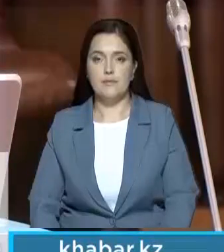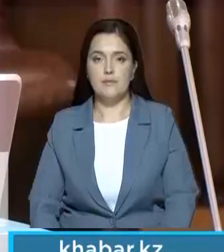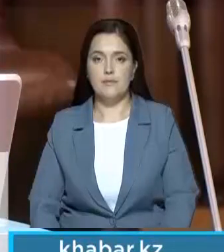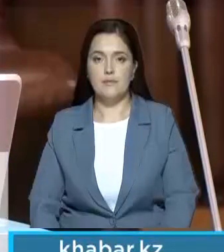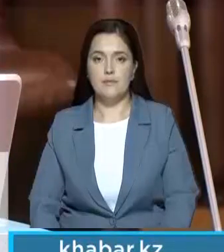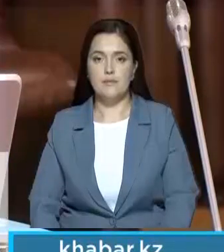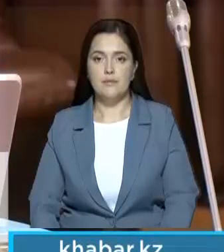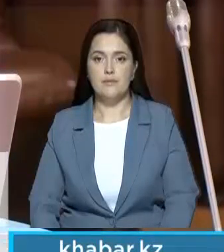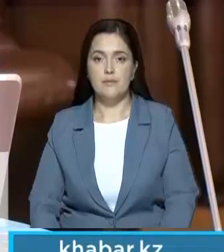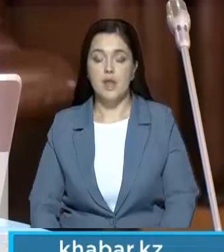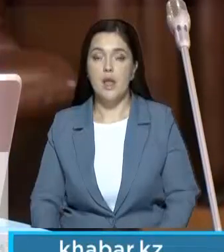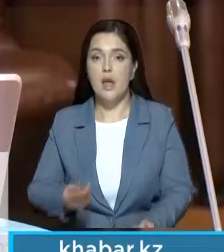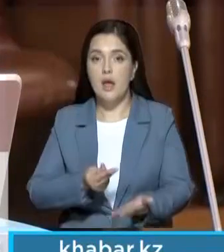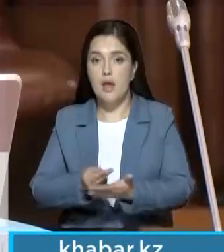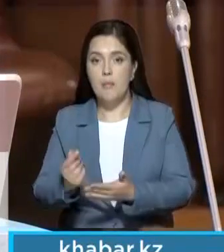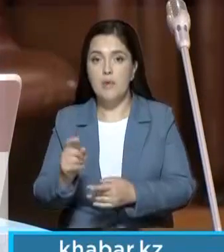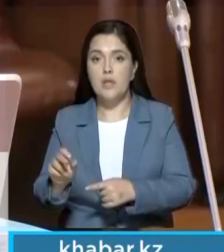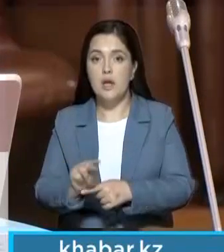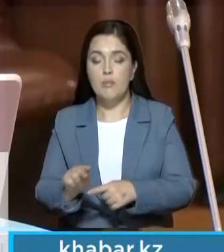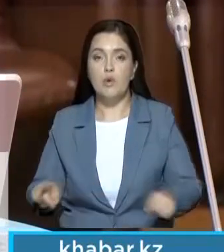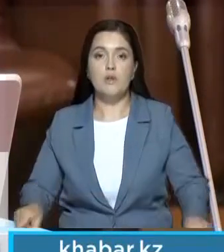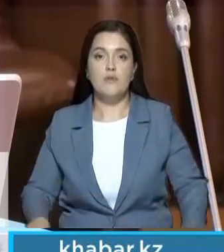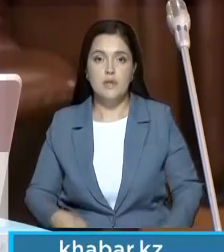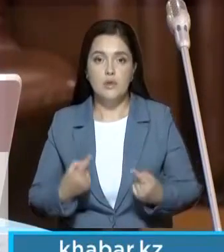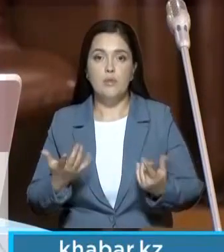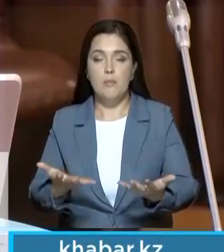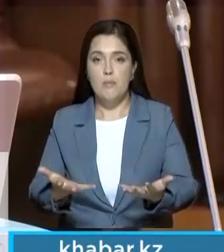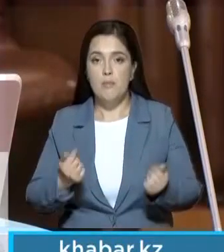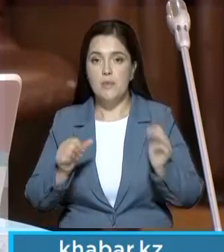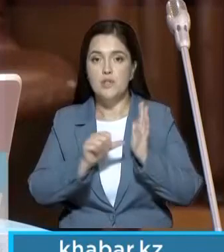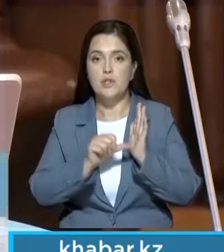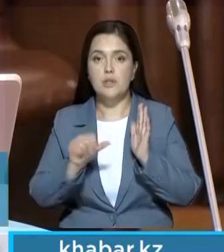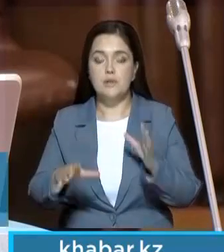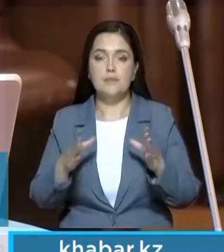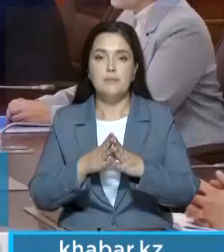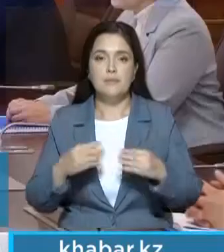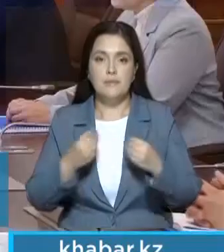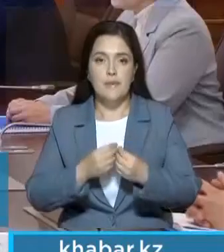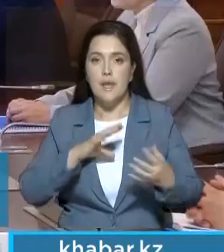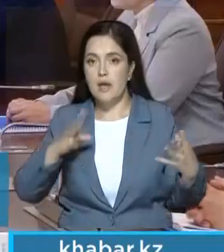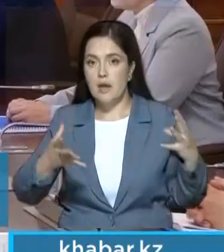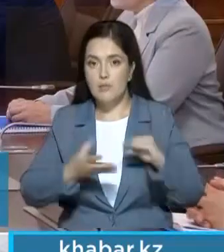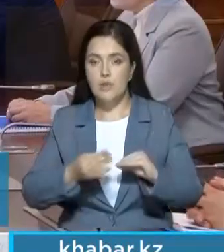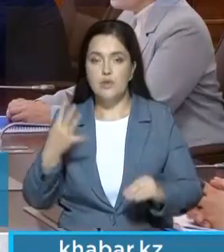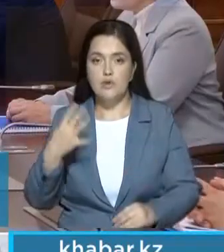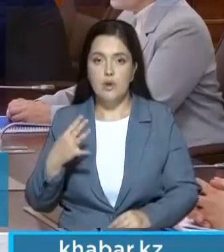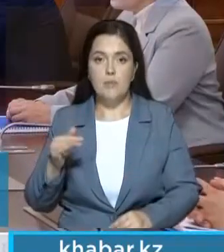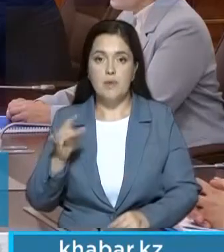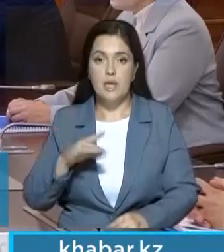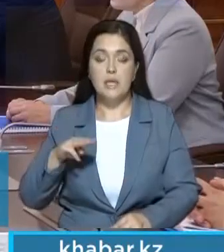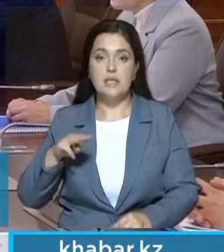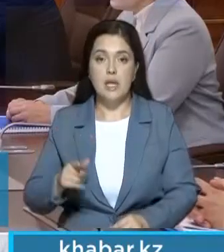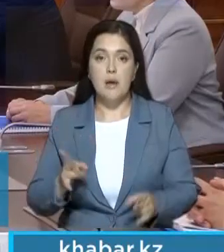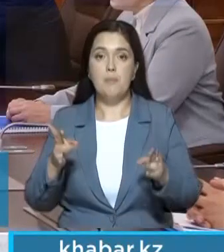домов компенсацию на ремонт и восстановление жилья уже получили 6.000 семей на общую сумму 40 млрд тенге